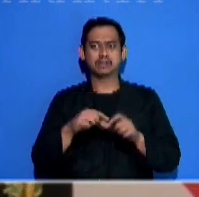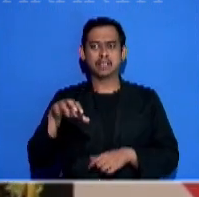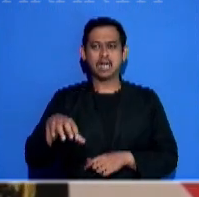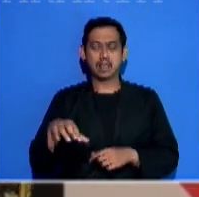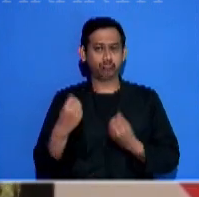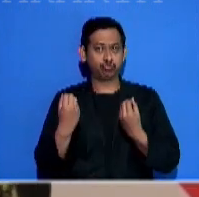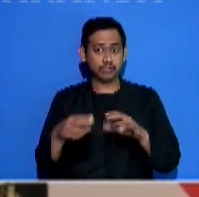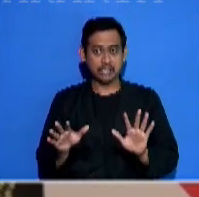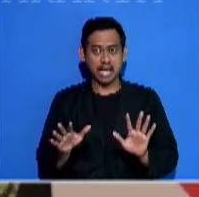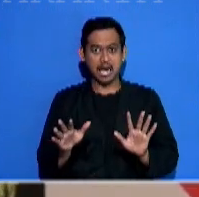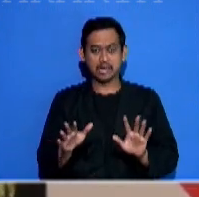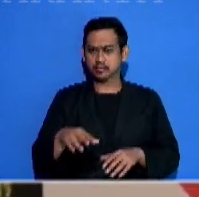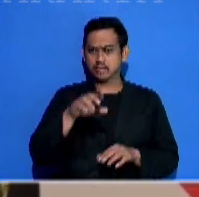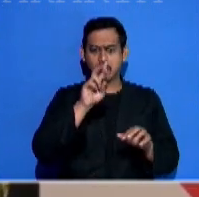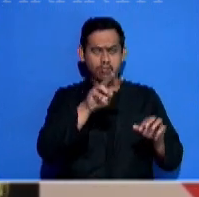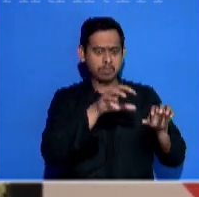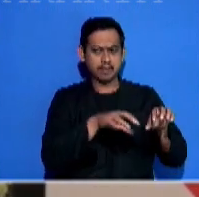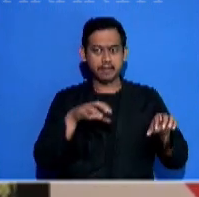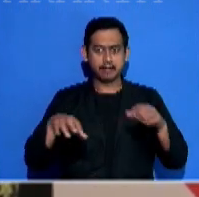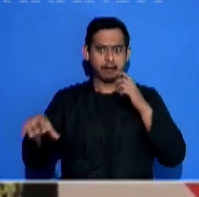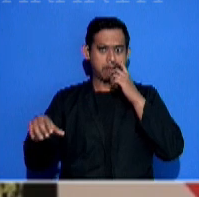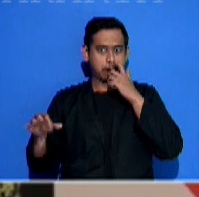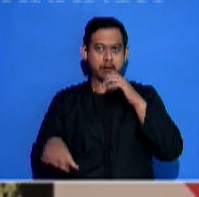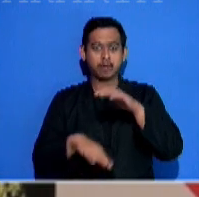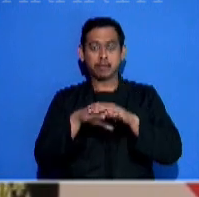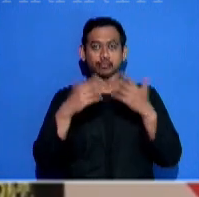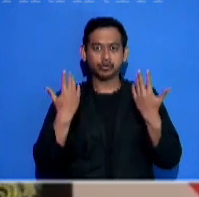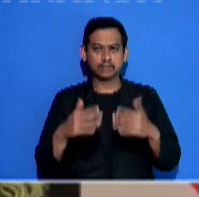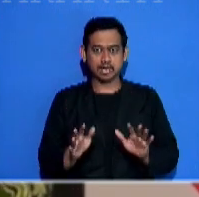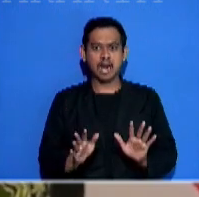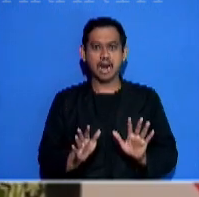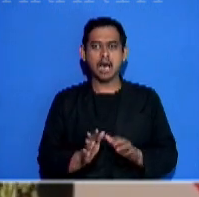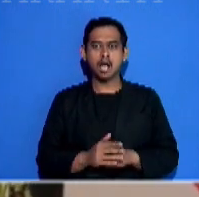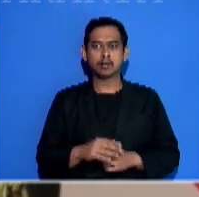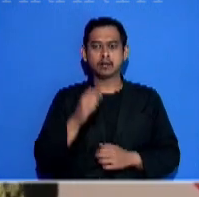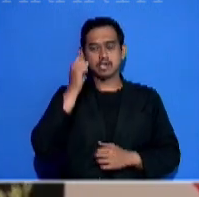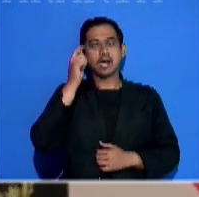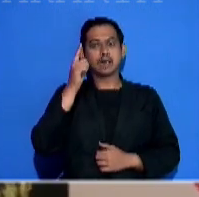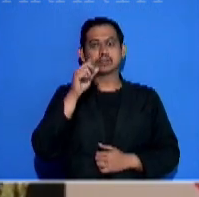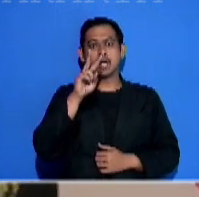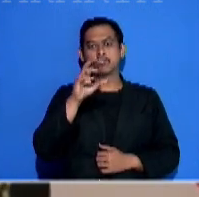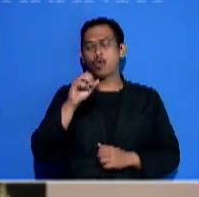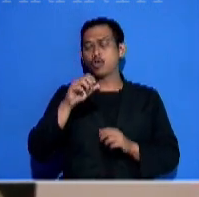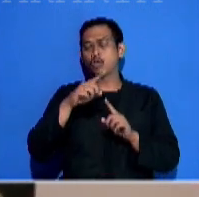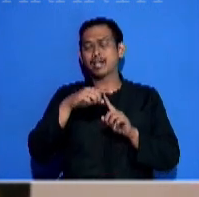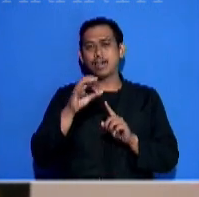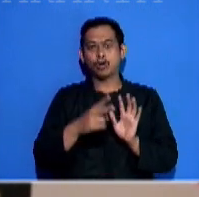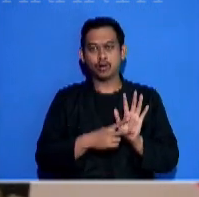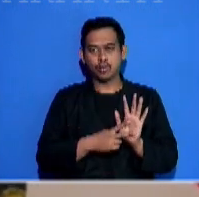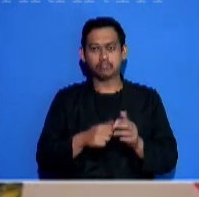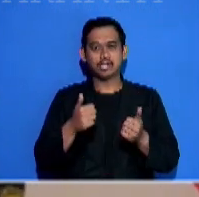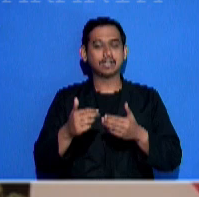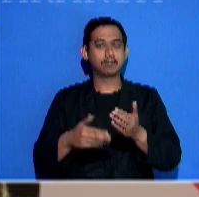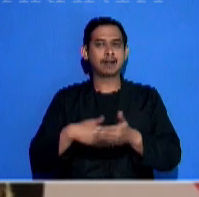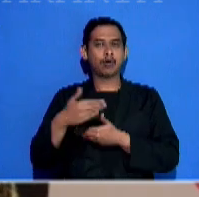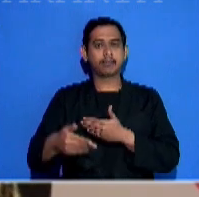tiga tempat itu kalau itu optimal kami optimis 200 ton per hari itu bisa tertangani dengan baik